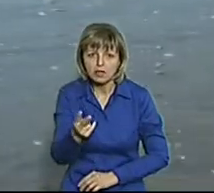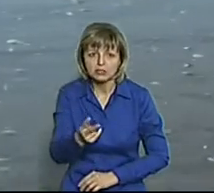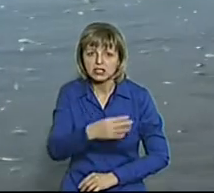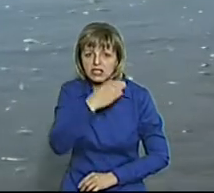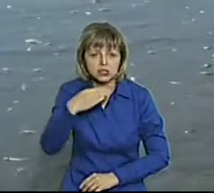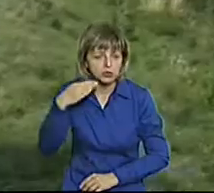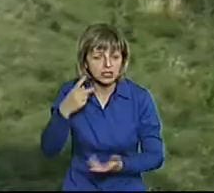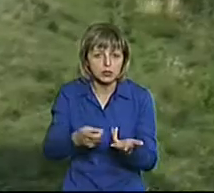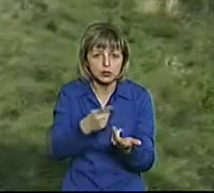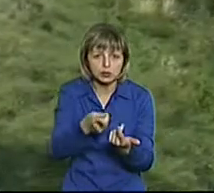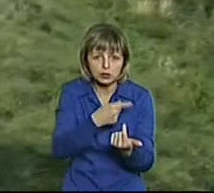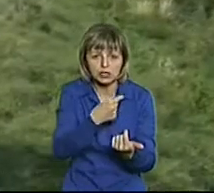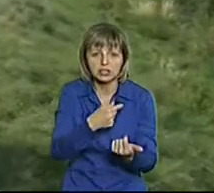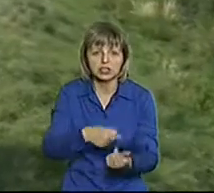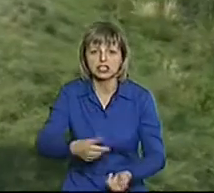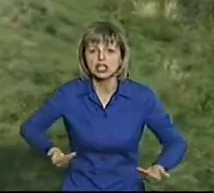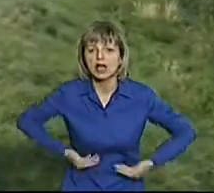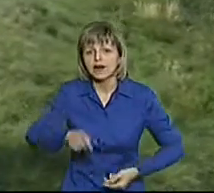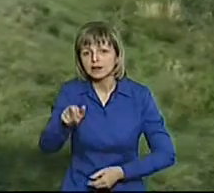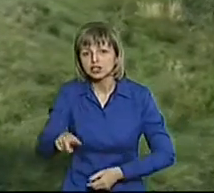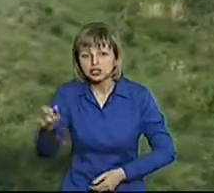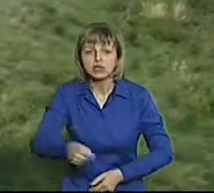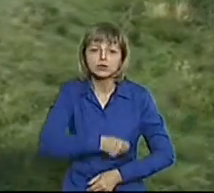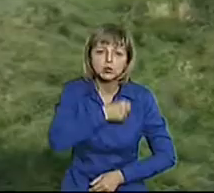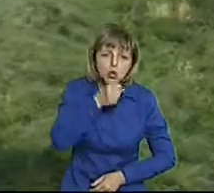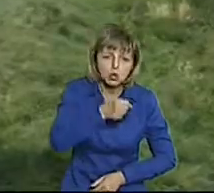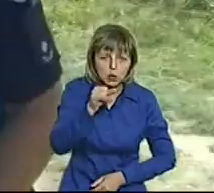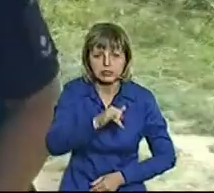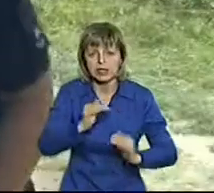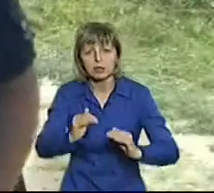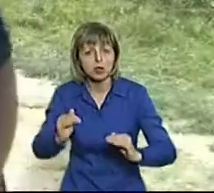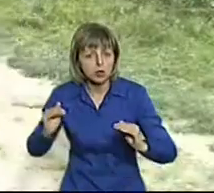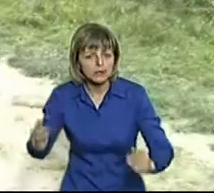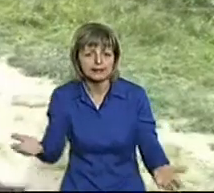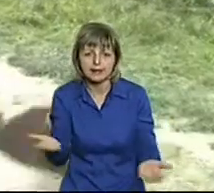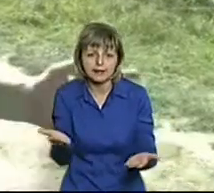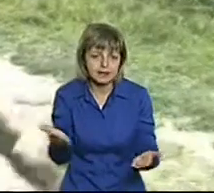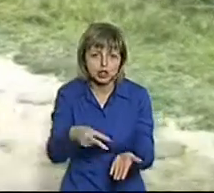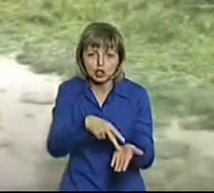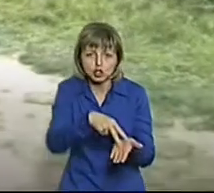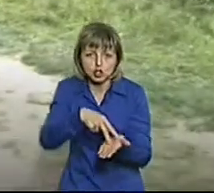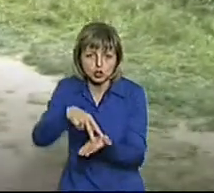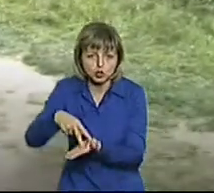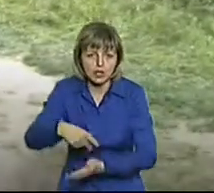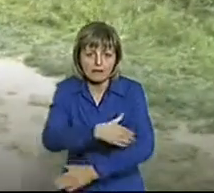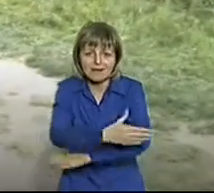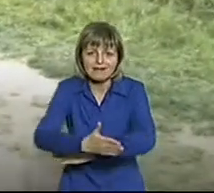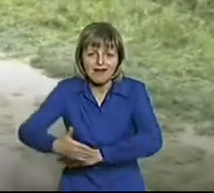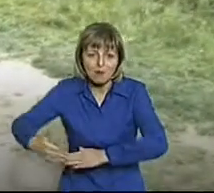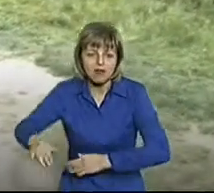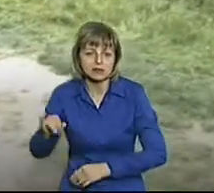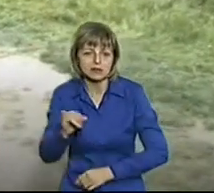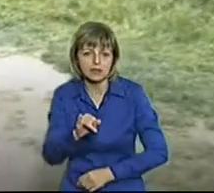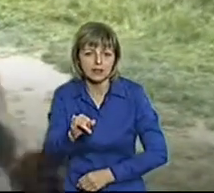достатню кількість місцевих жителів, як дорослого населення, так і неповнолітніх, які стоять от на березі і